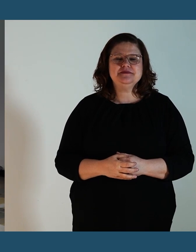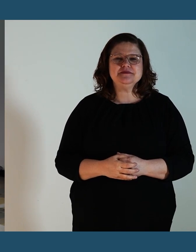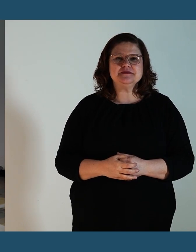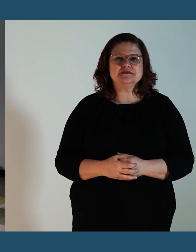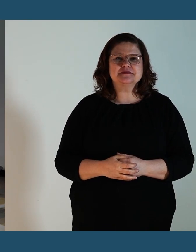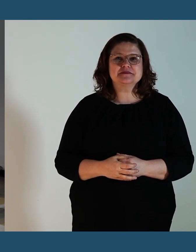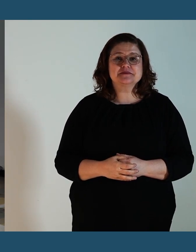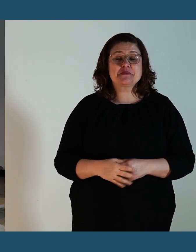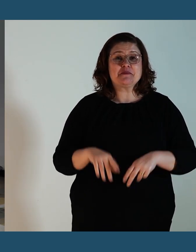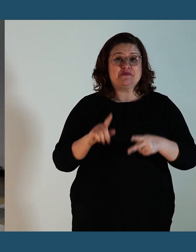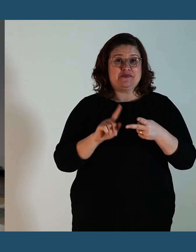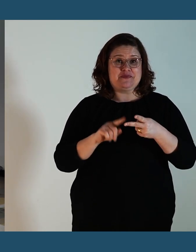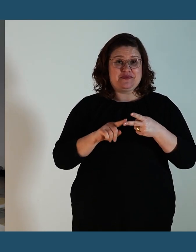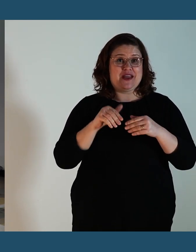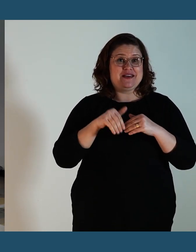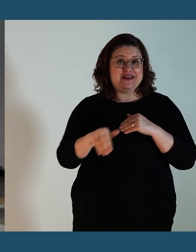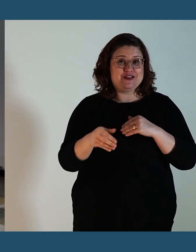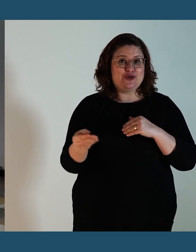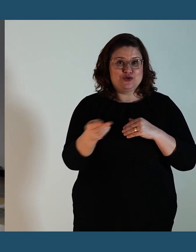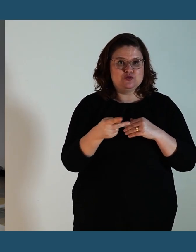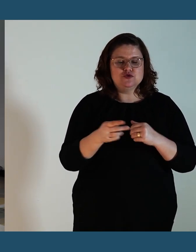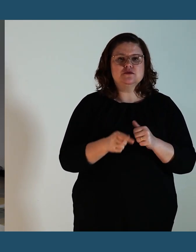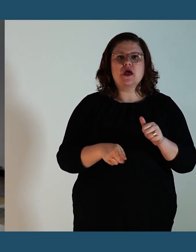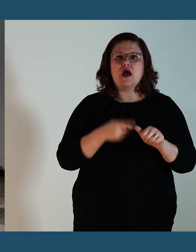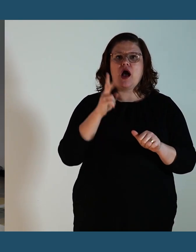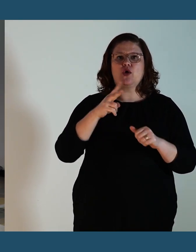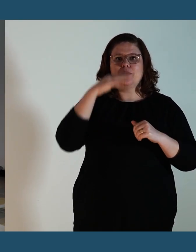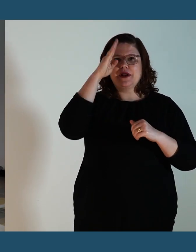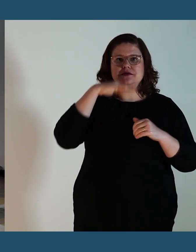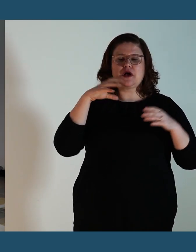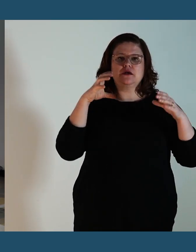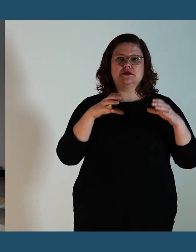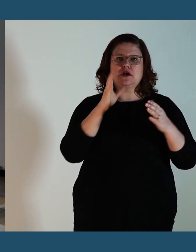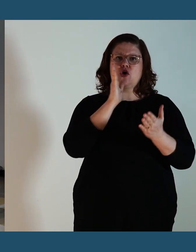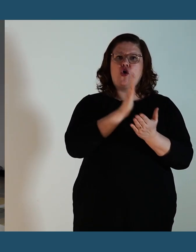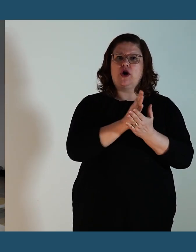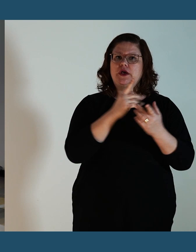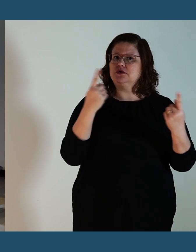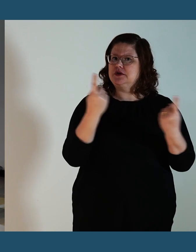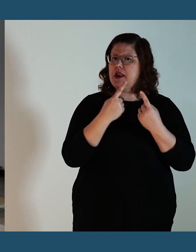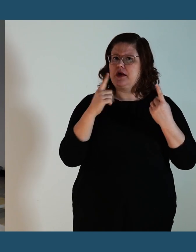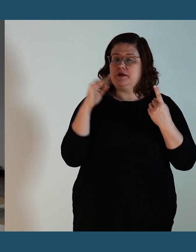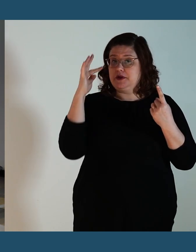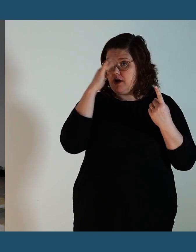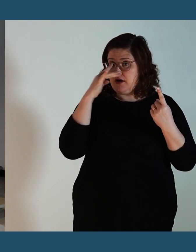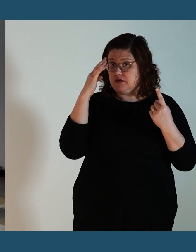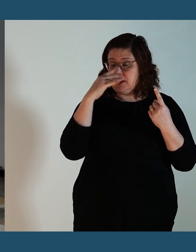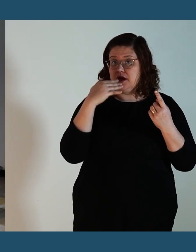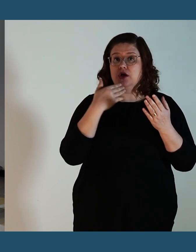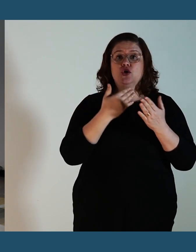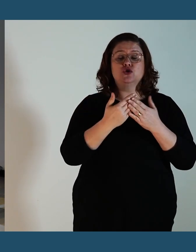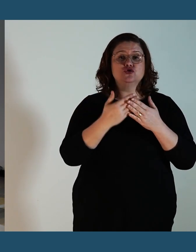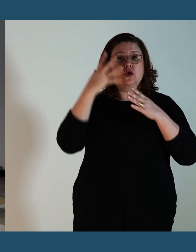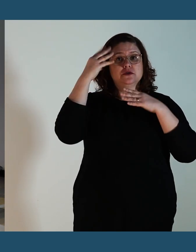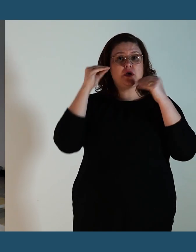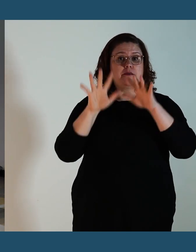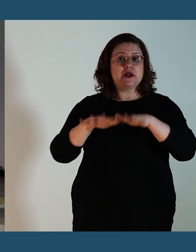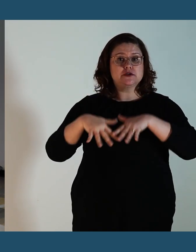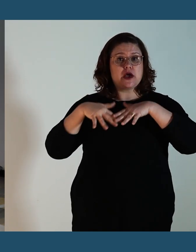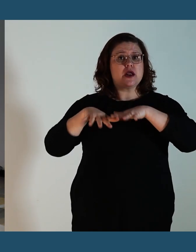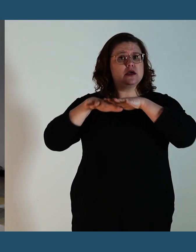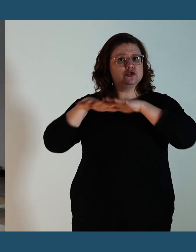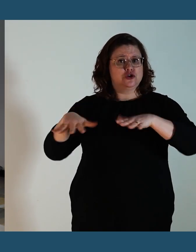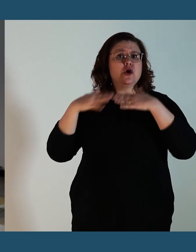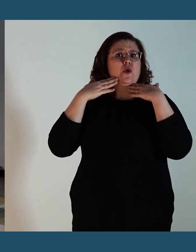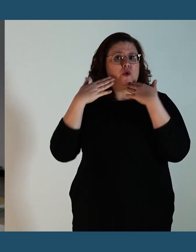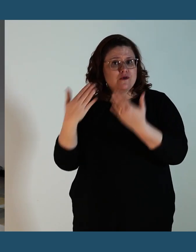Sitten jatkokysymys. Mitä ajattelette alkuperäiskansa oikeuksien tilasta, kun saamelaiskäräjät hyväksyi esityksen suurella